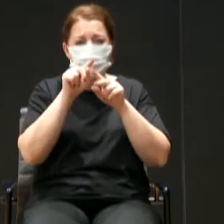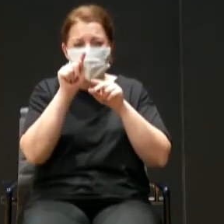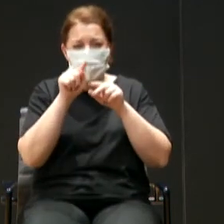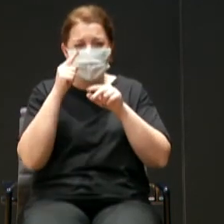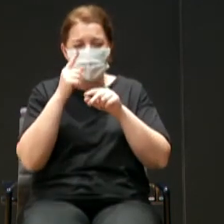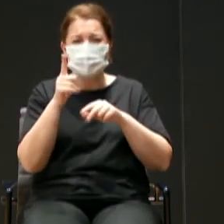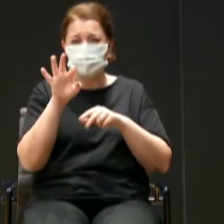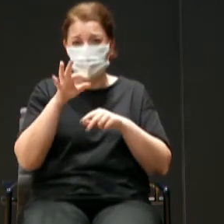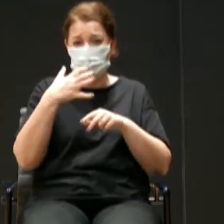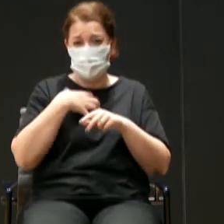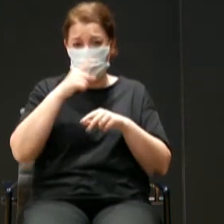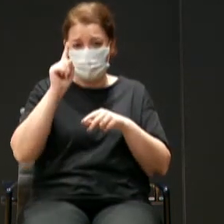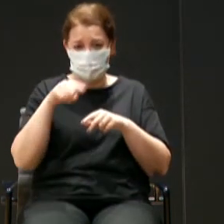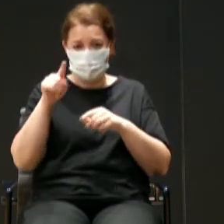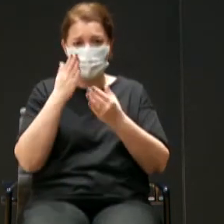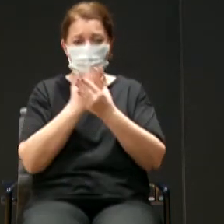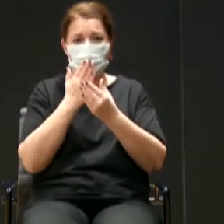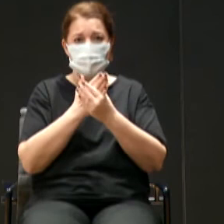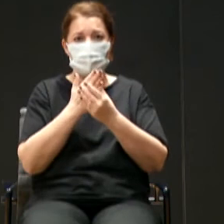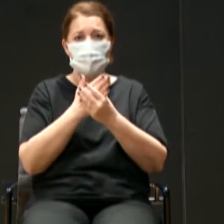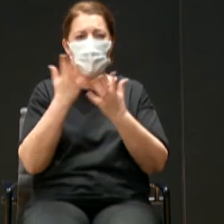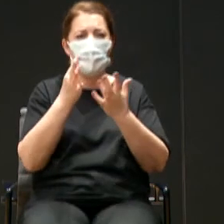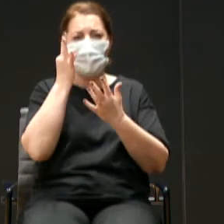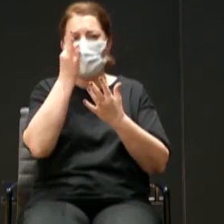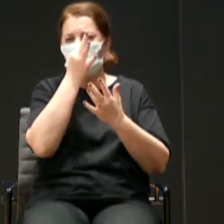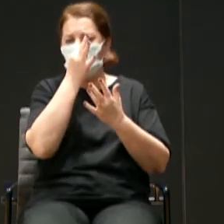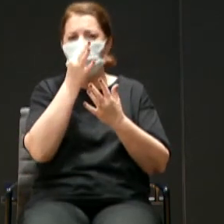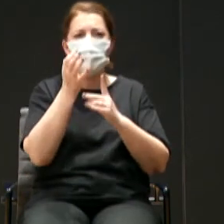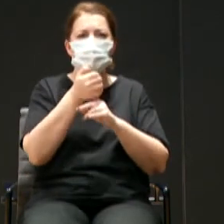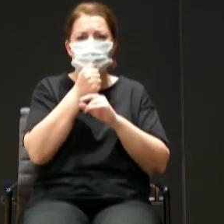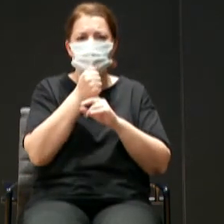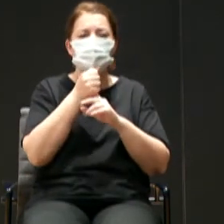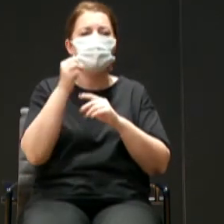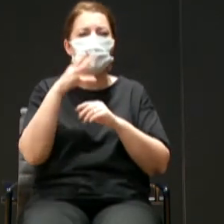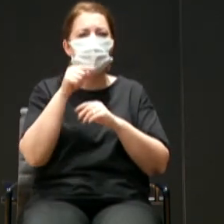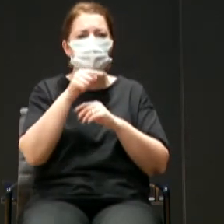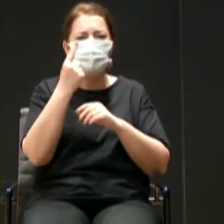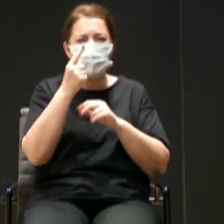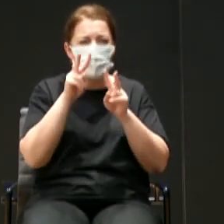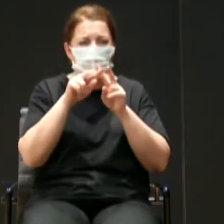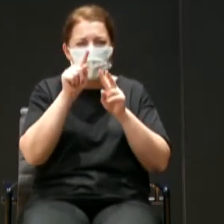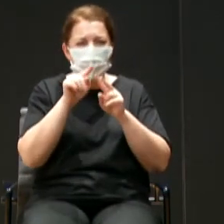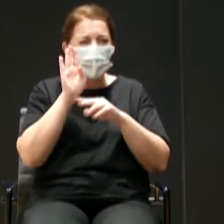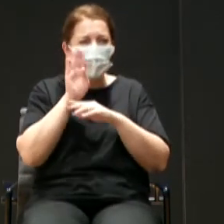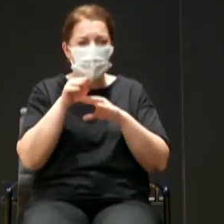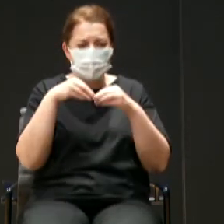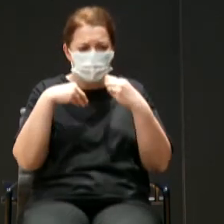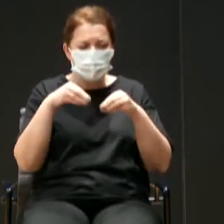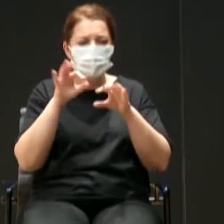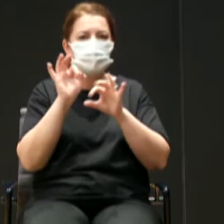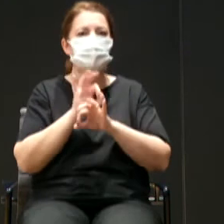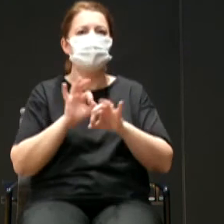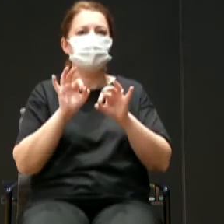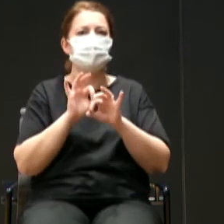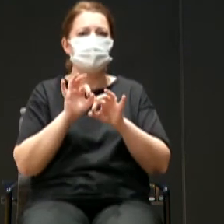sizde evraklara siz daha rahat ulaşırsınız. AK Parti burada 1 metrekare yer ne satmış ne hasılat paylaşmış.